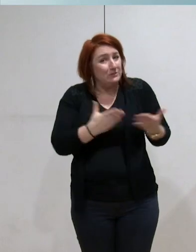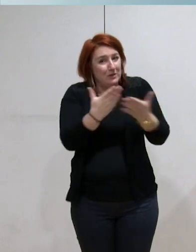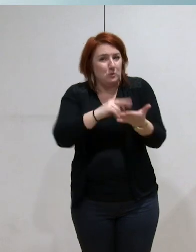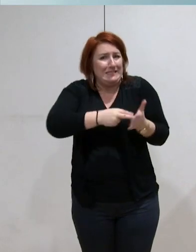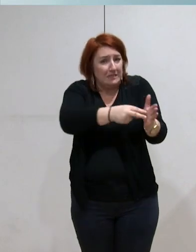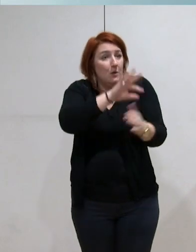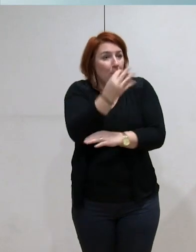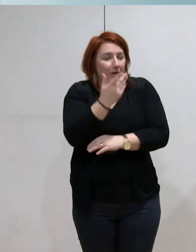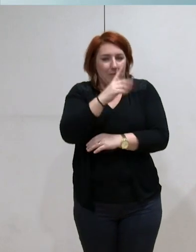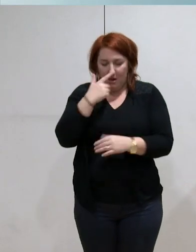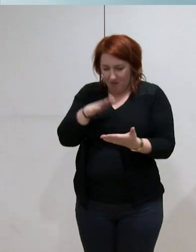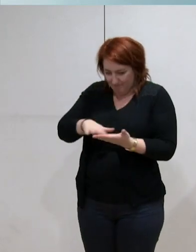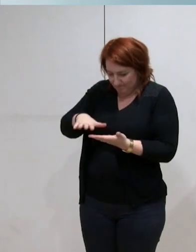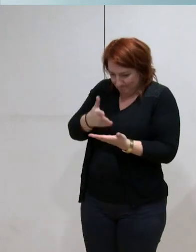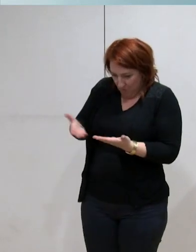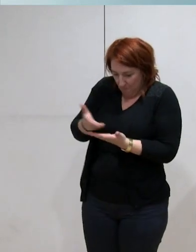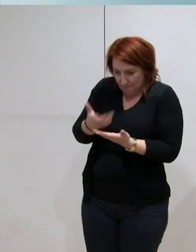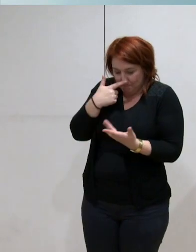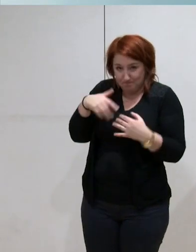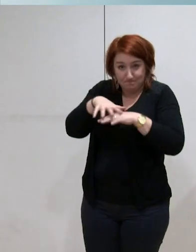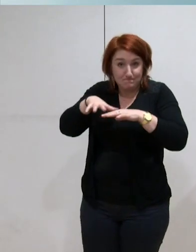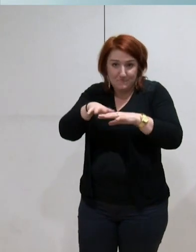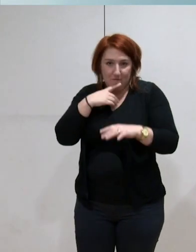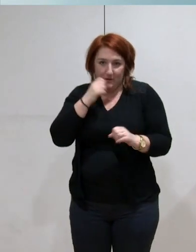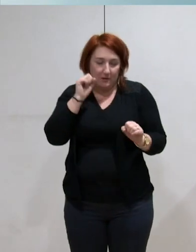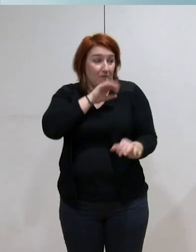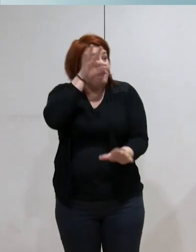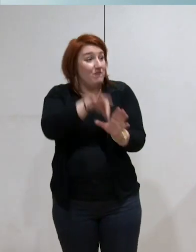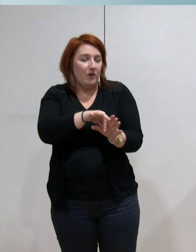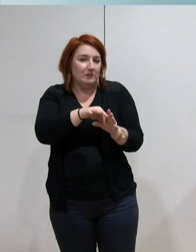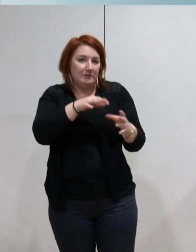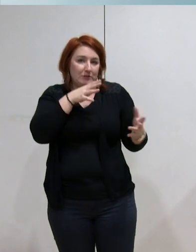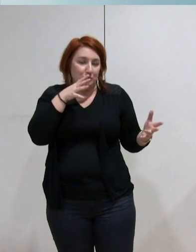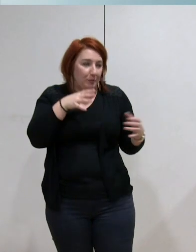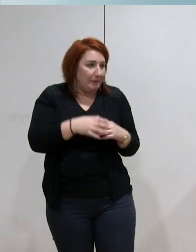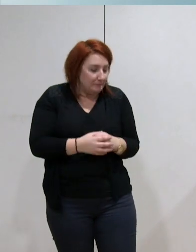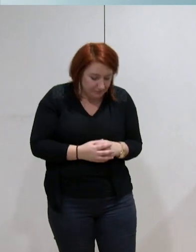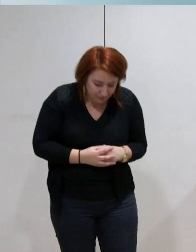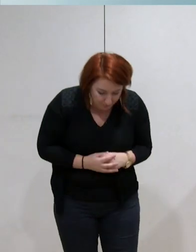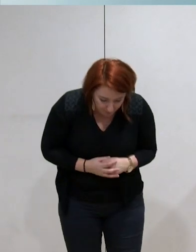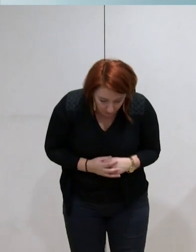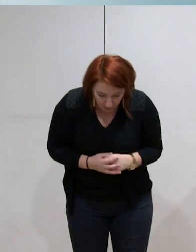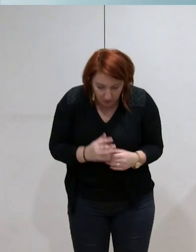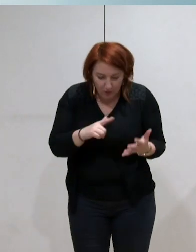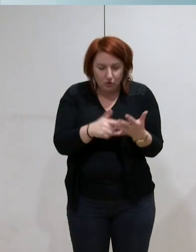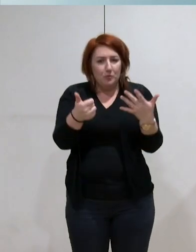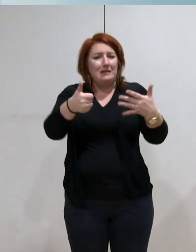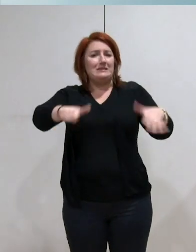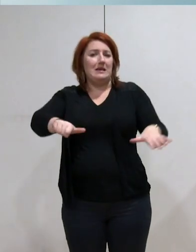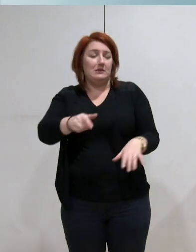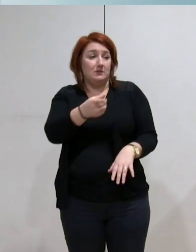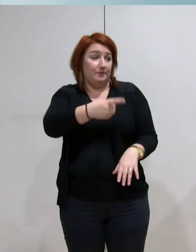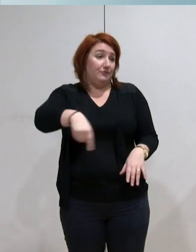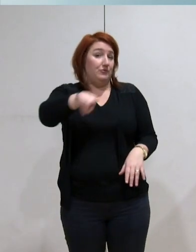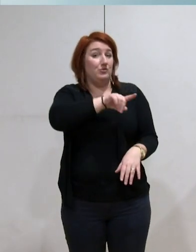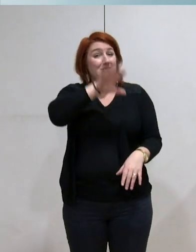ne me permettrait pas de voter ce budget en 2016 vous avez assumé une baisse vous avez à assumer une baisse